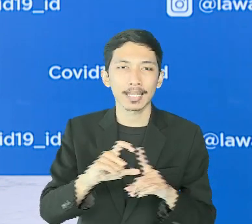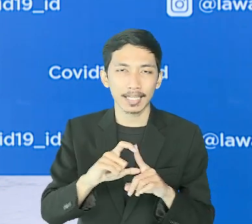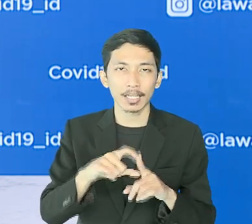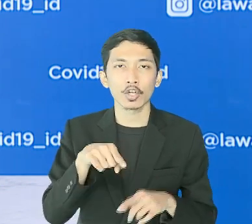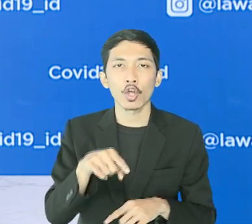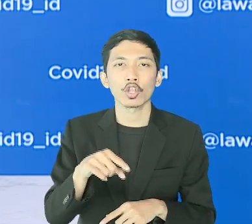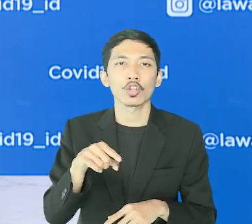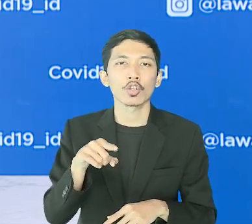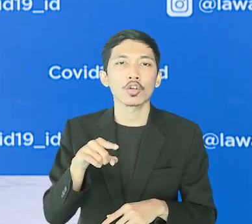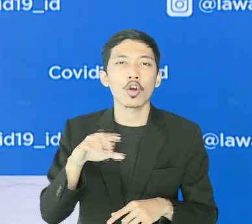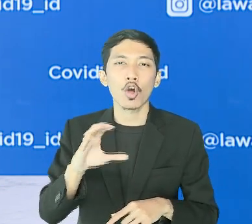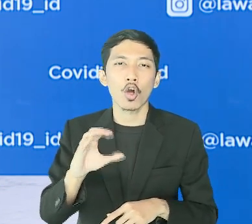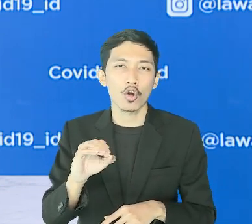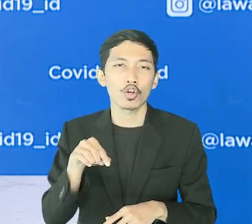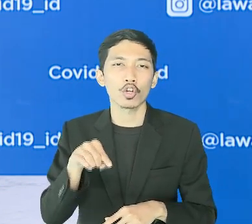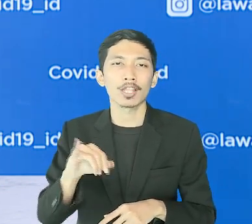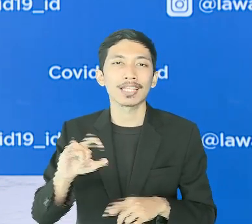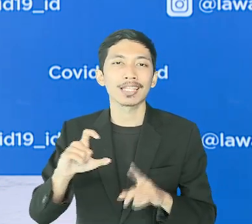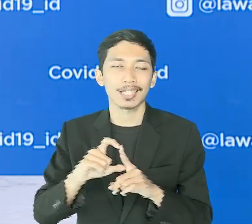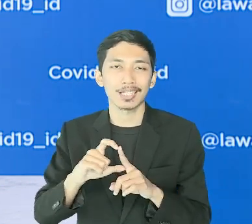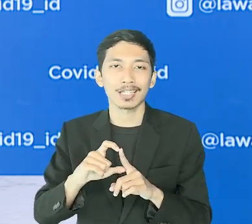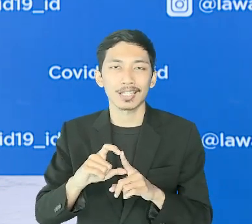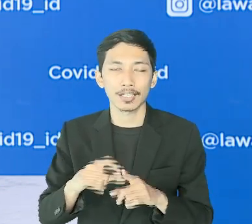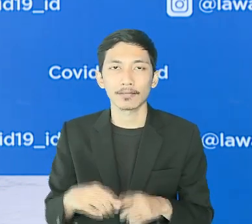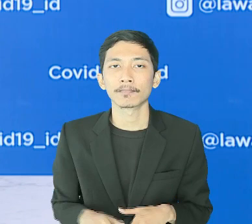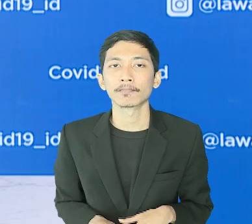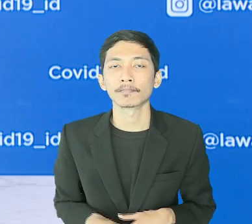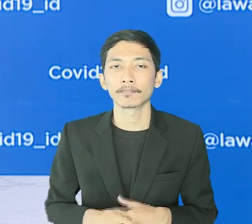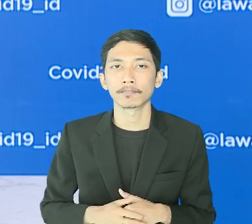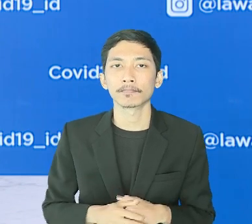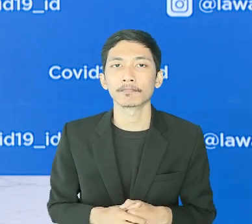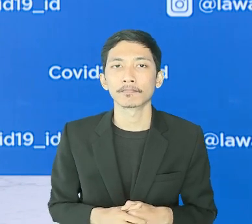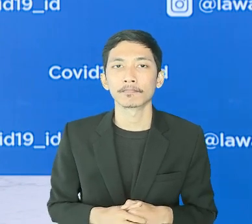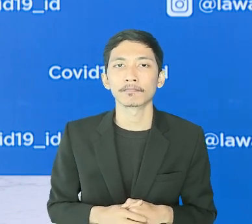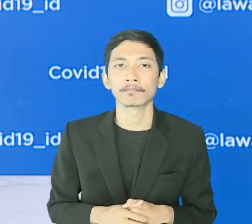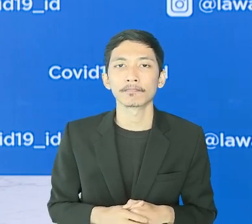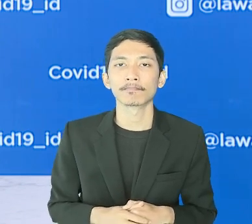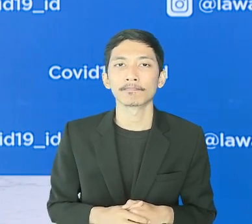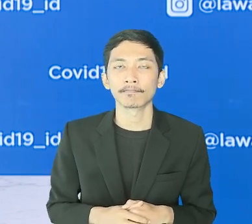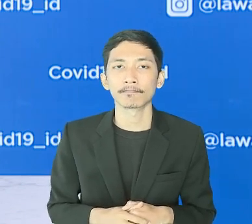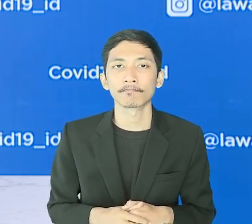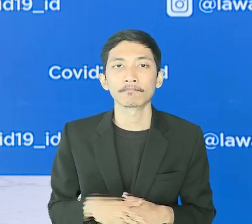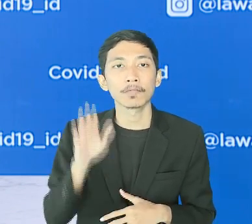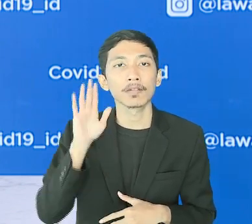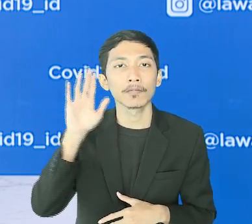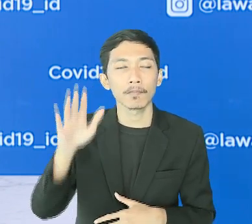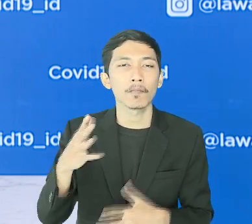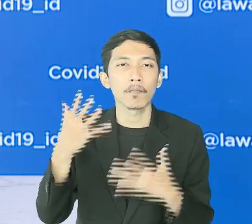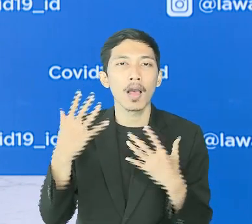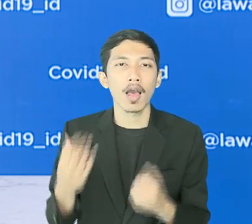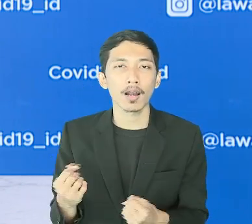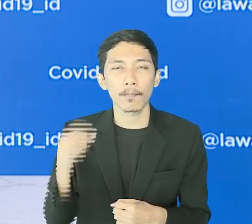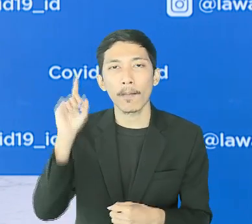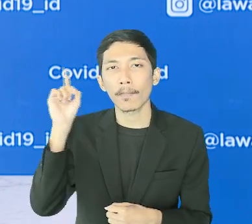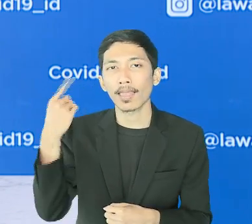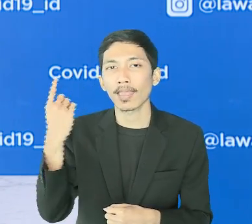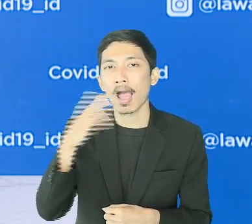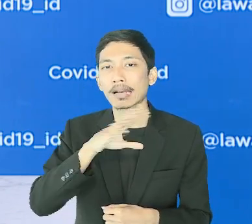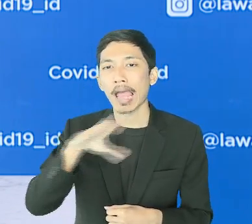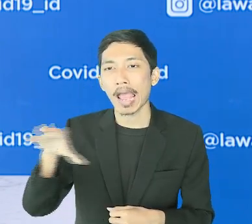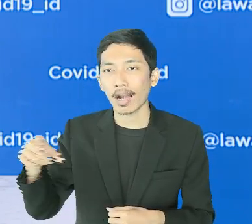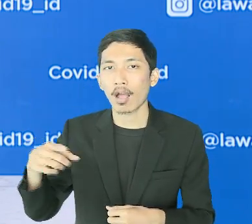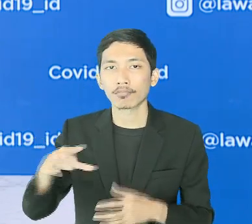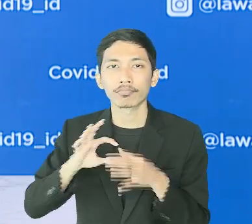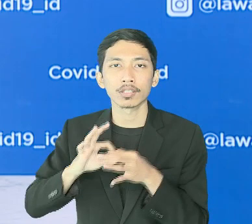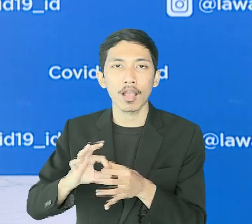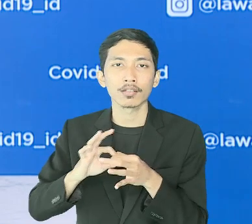https://covid19.go.id/monitoring kepatuhan protokol kesehatan. Kedepannya, diharapkan pemerintah daerah setempat